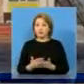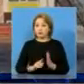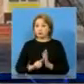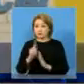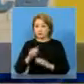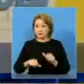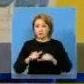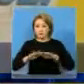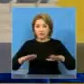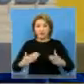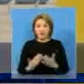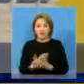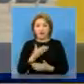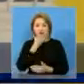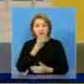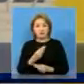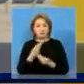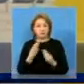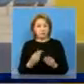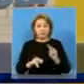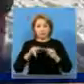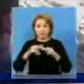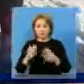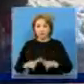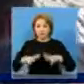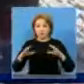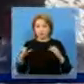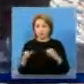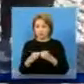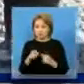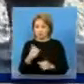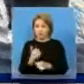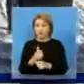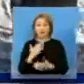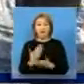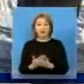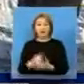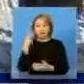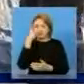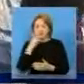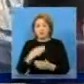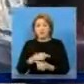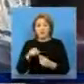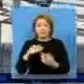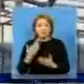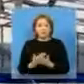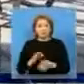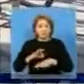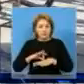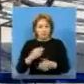жаңа балабақша әсем көрінеді. Нысан құрылысы мұндағы үлкен кәсіпорынның бірі мемлекеттік жекеменшік серіктестік аясында